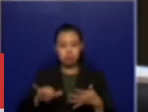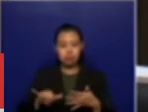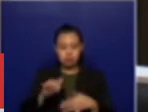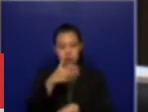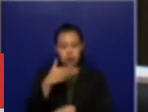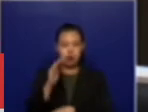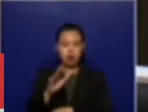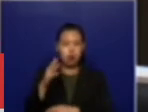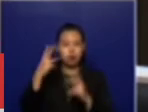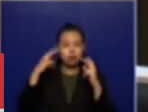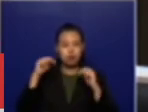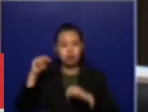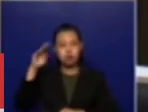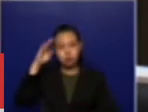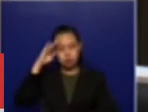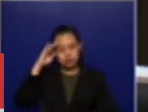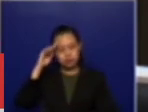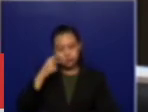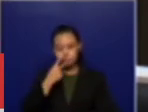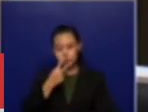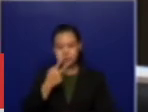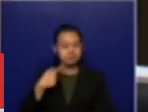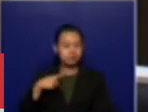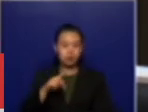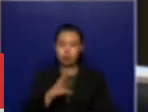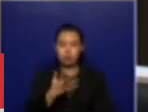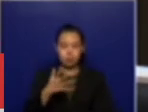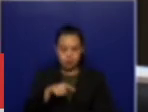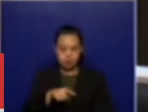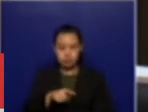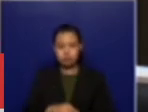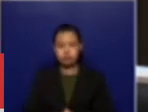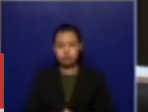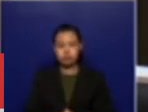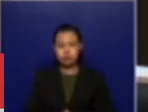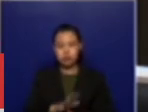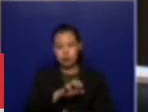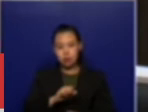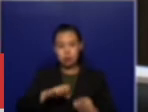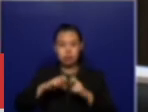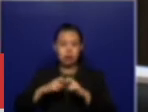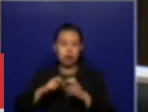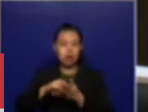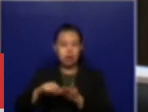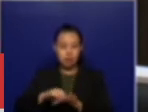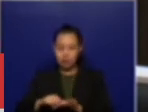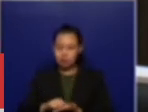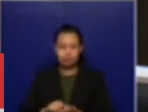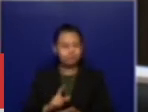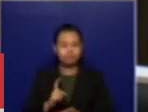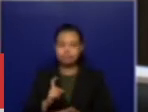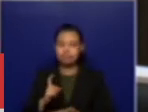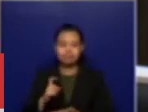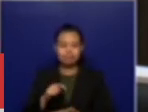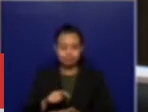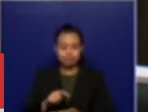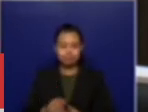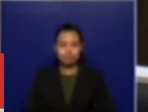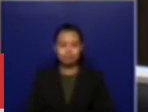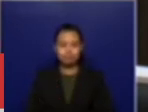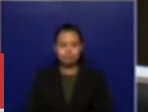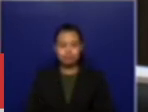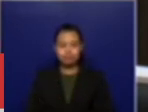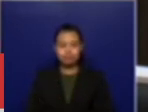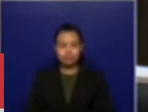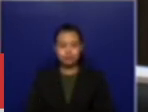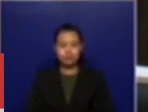ายกรัฐมนตรีไม่เกิดประโยชน์นะครับนำมาใช้คือนอกจากมันนำมาใช้ไม่ได้แล้วเนี่ยนะครับยังเป็นอุปสรร